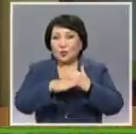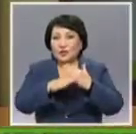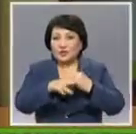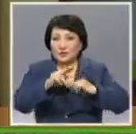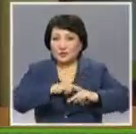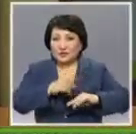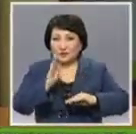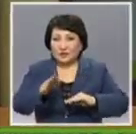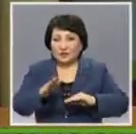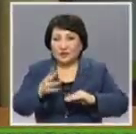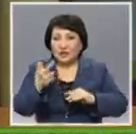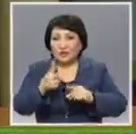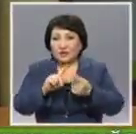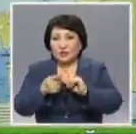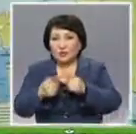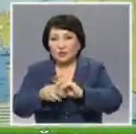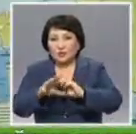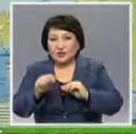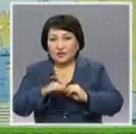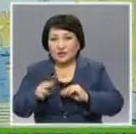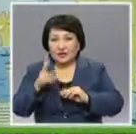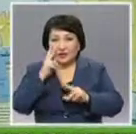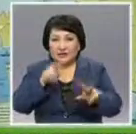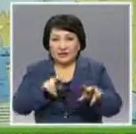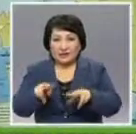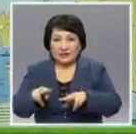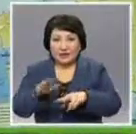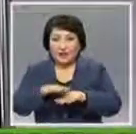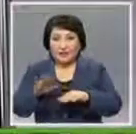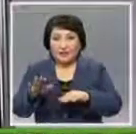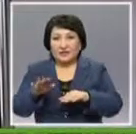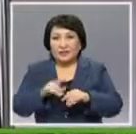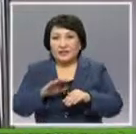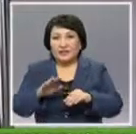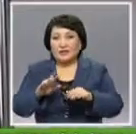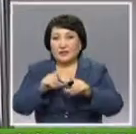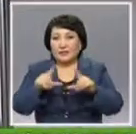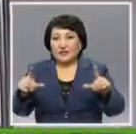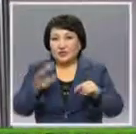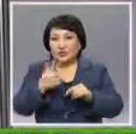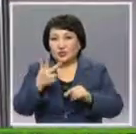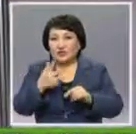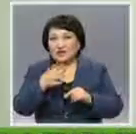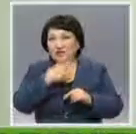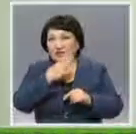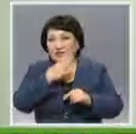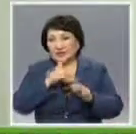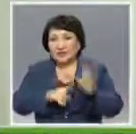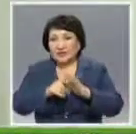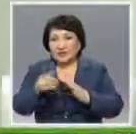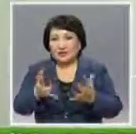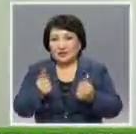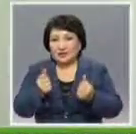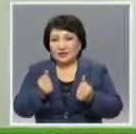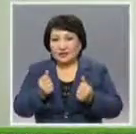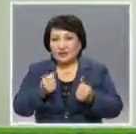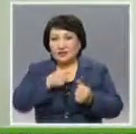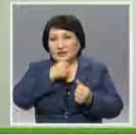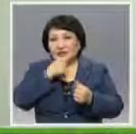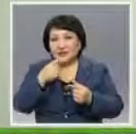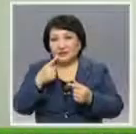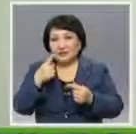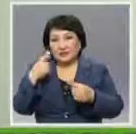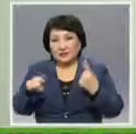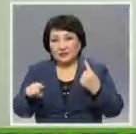Олар 3 ауысым бойынша балаларға қарайды. Балабақша балдырғандарды 3 жастан бастап қабылдайды. Жас ерекшеліктеріне байланысты